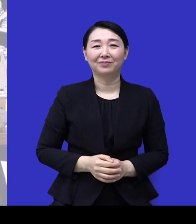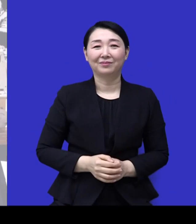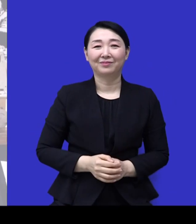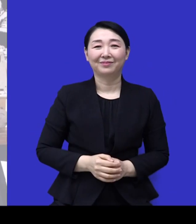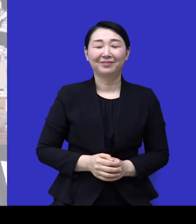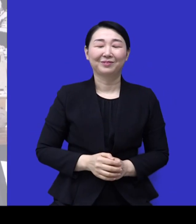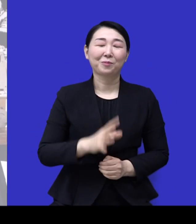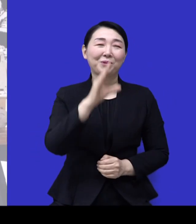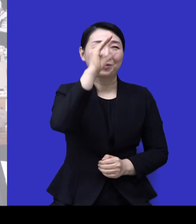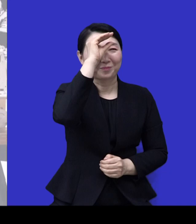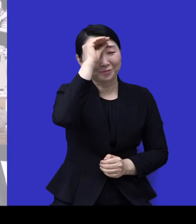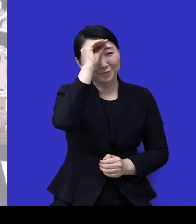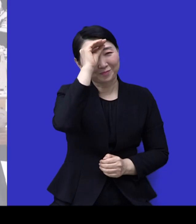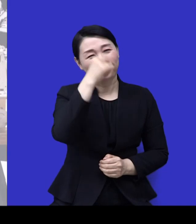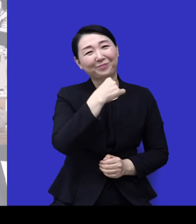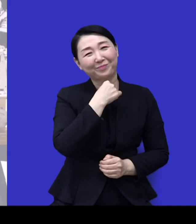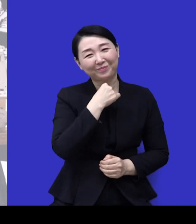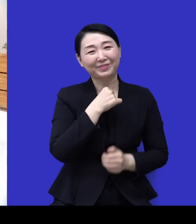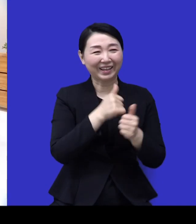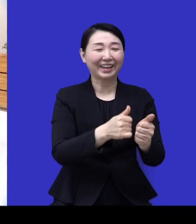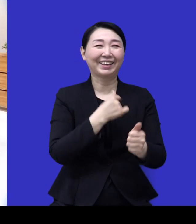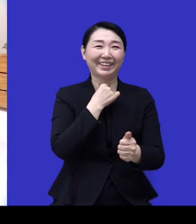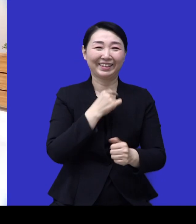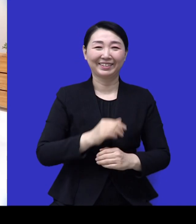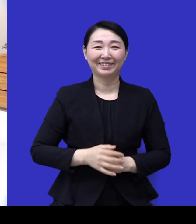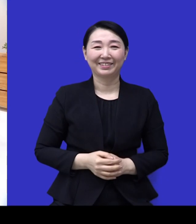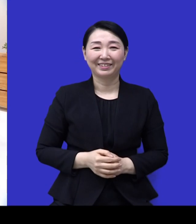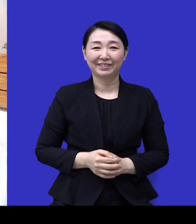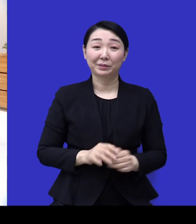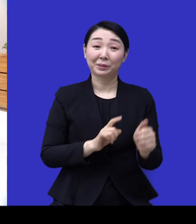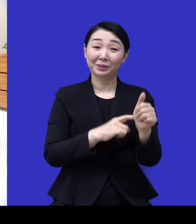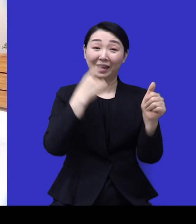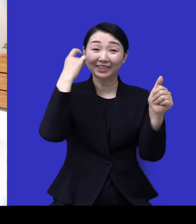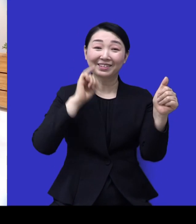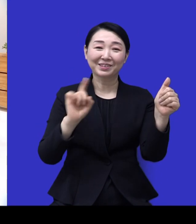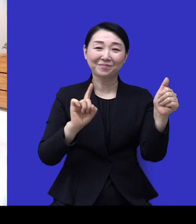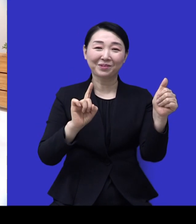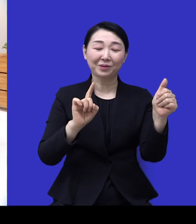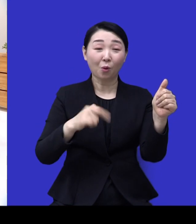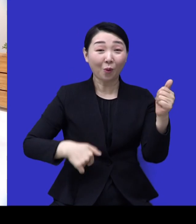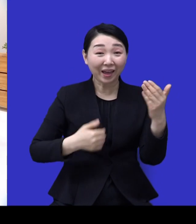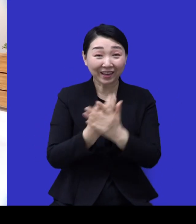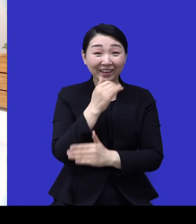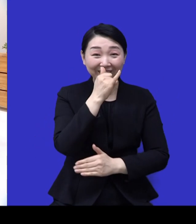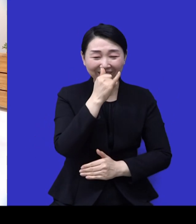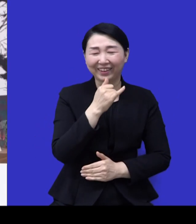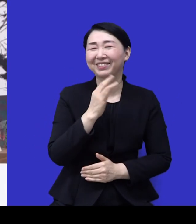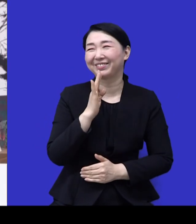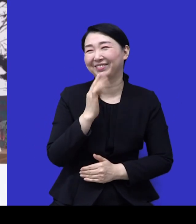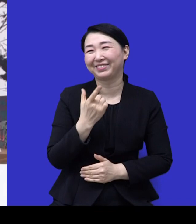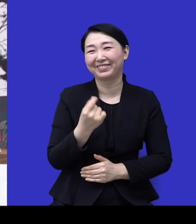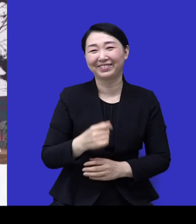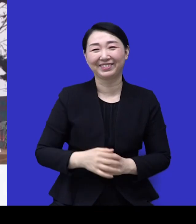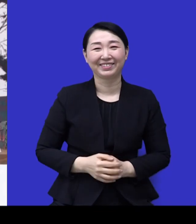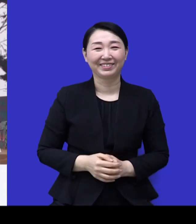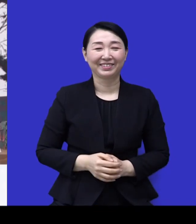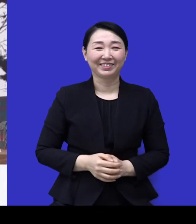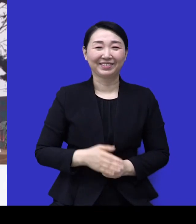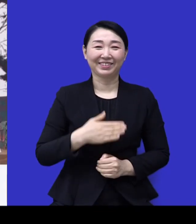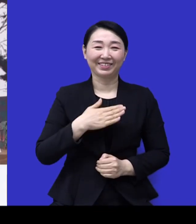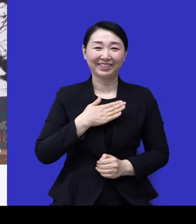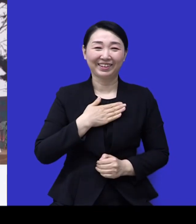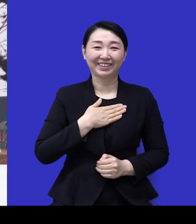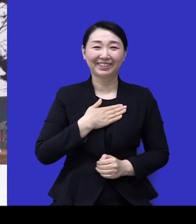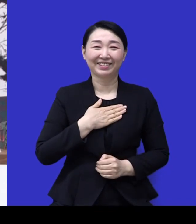너무 본받고 싶은 마음이 들었습니다. 이정승재 회개가 되죠. 정말 내가